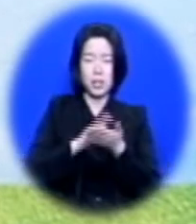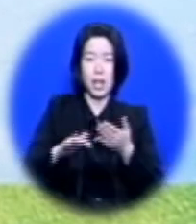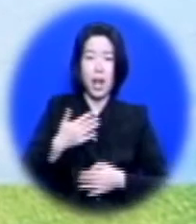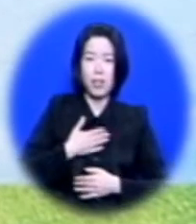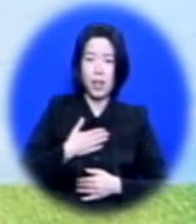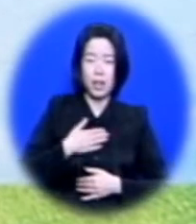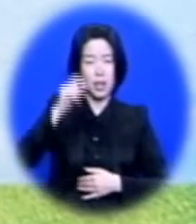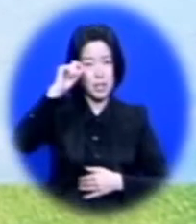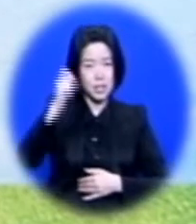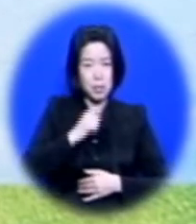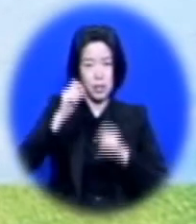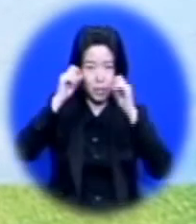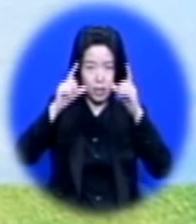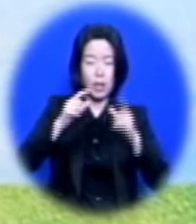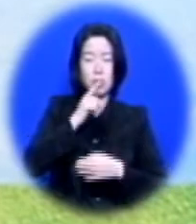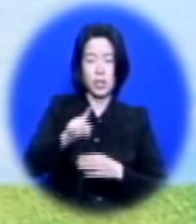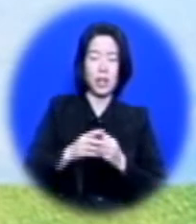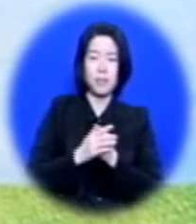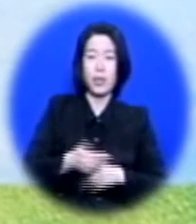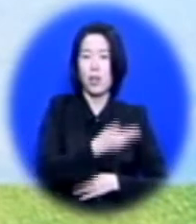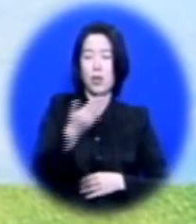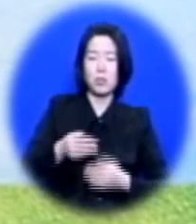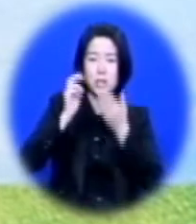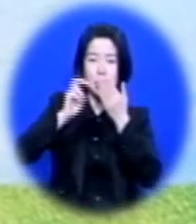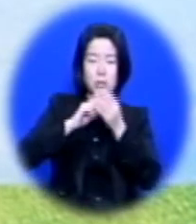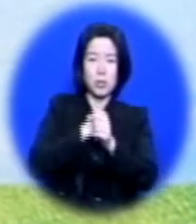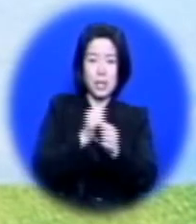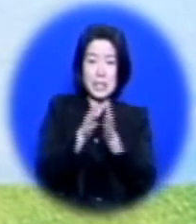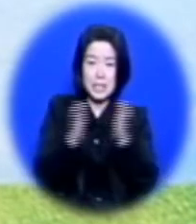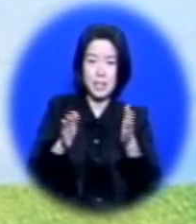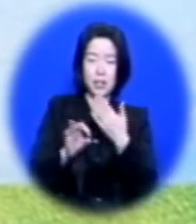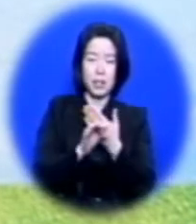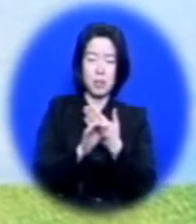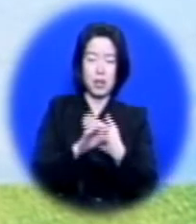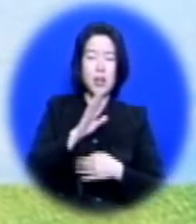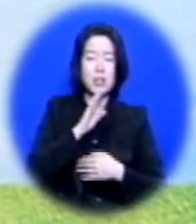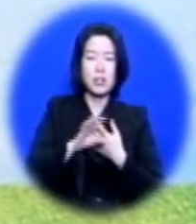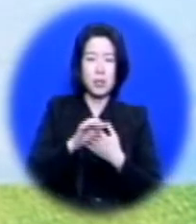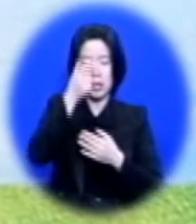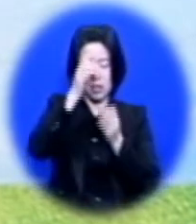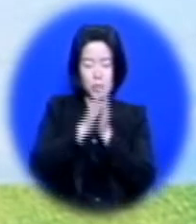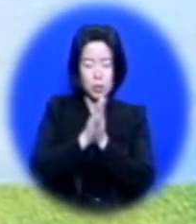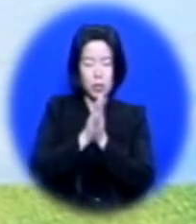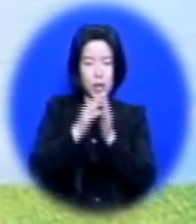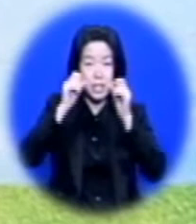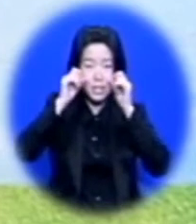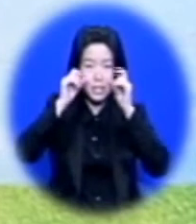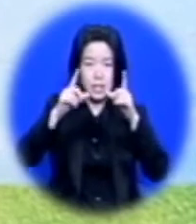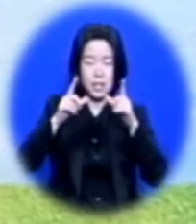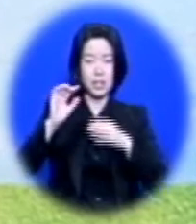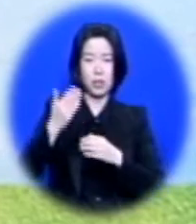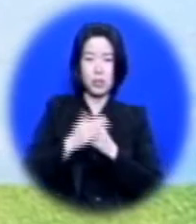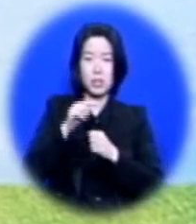내가 새벽을 깨우리라 여러분의 찬송 하기 시작하면 그러면 기도가 살아나고 그 0 편에서